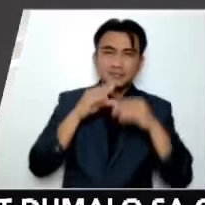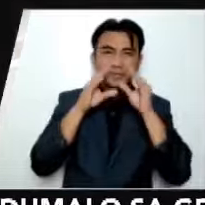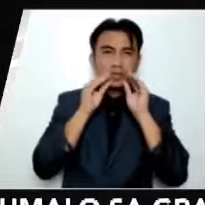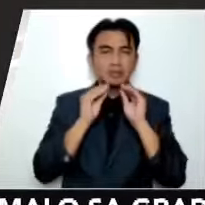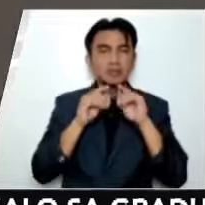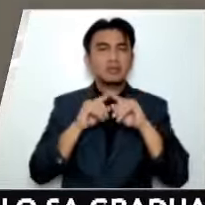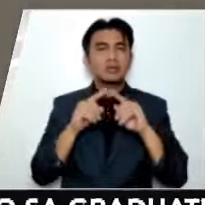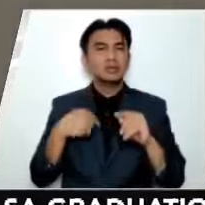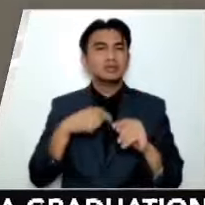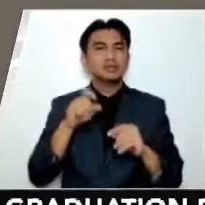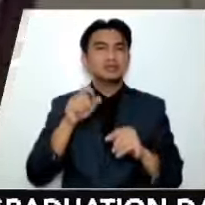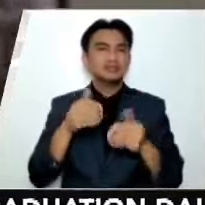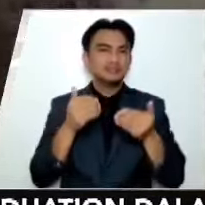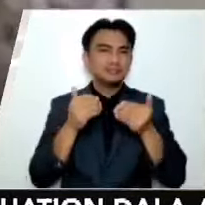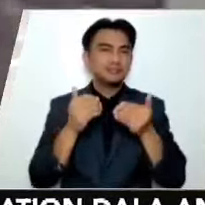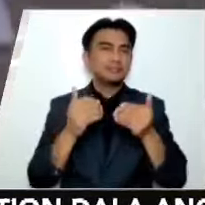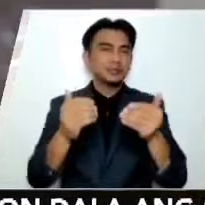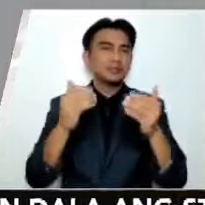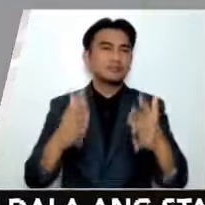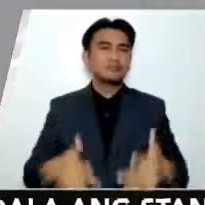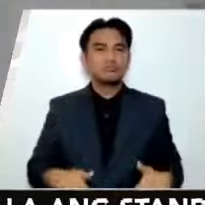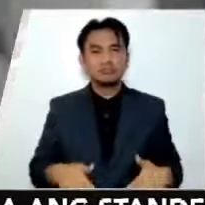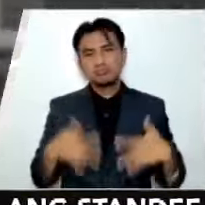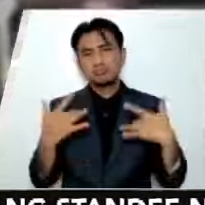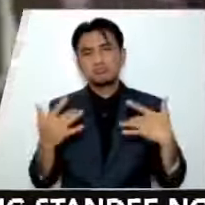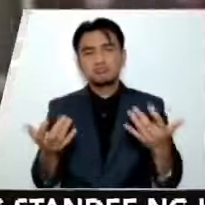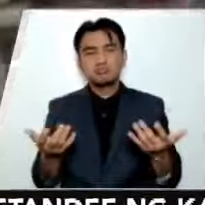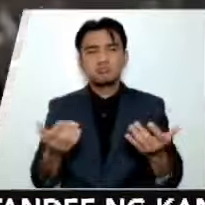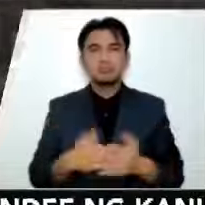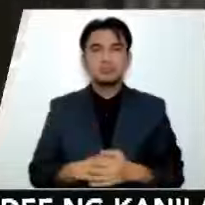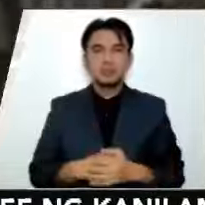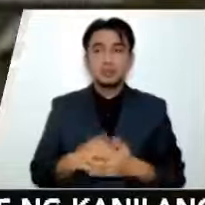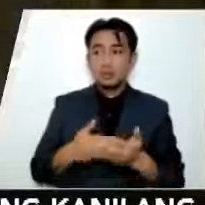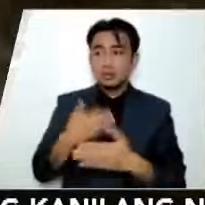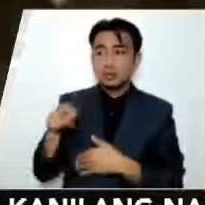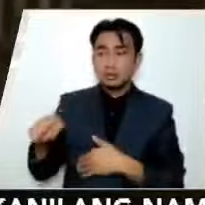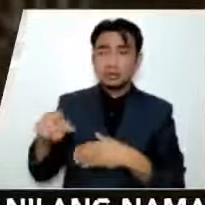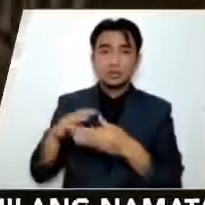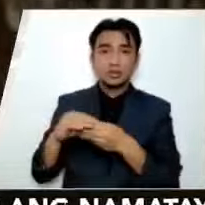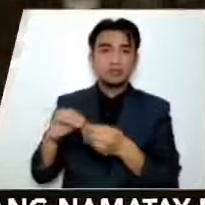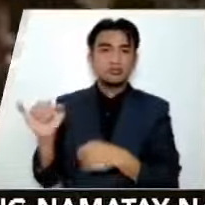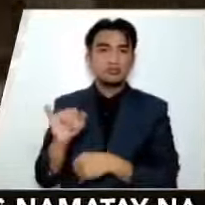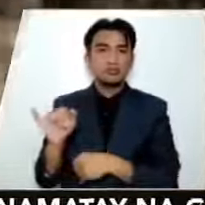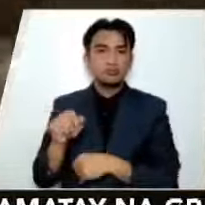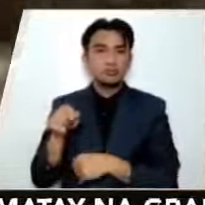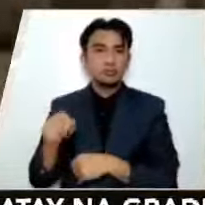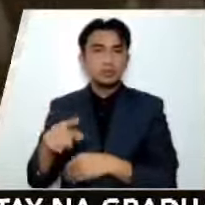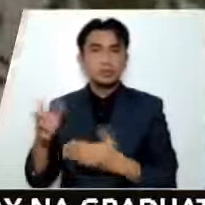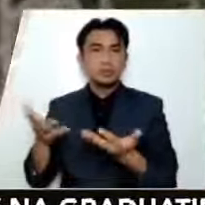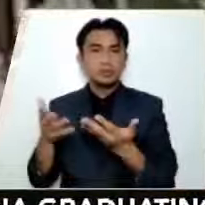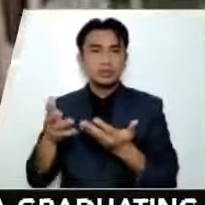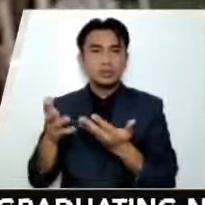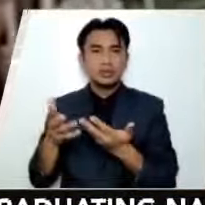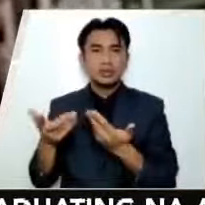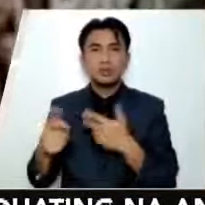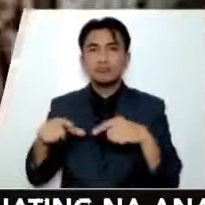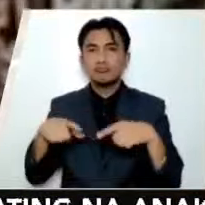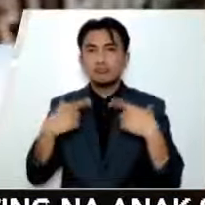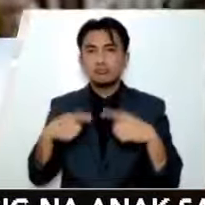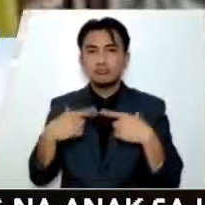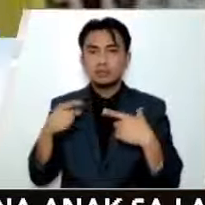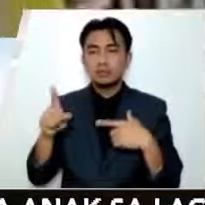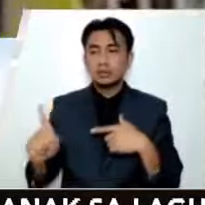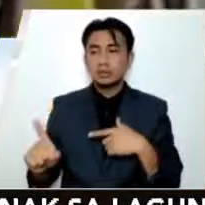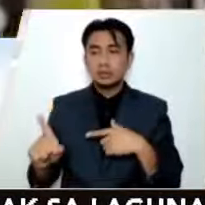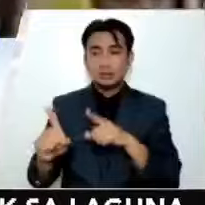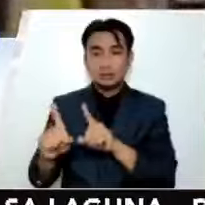ipagpatuloy. Bumuhos din ang luha sa graduation na ito sa Victoria, Laguna. Salip kasi na ang anak ang kapiling